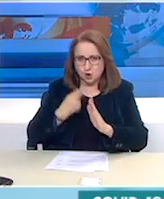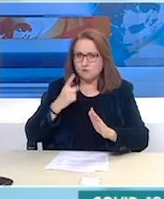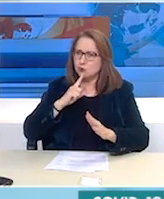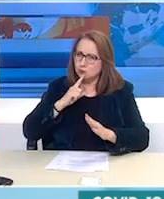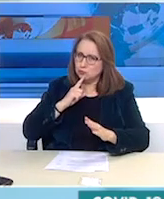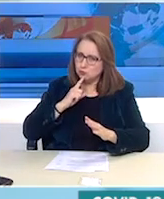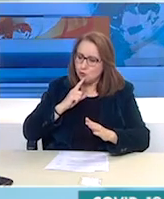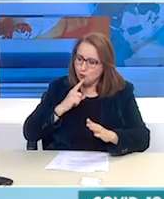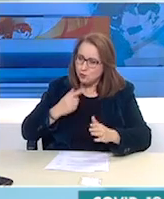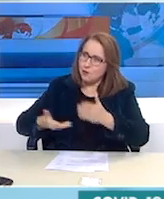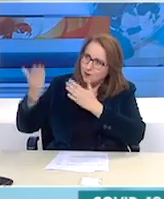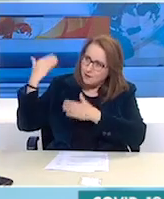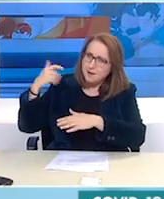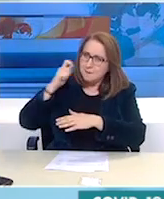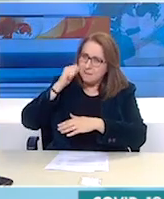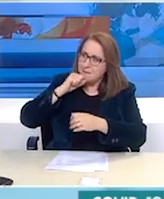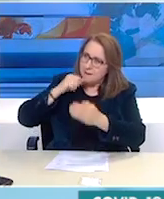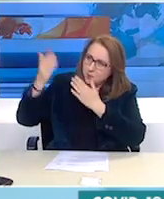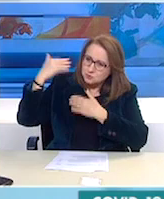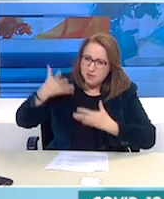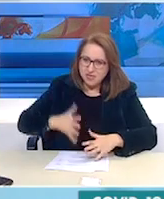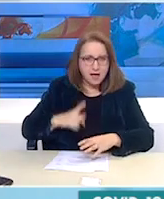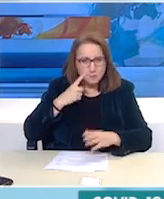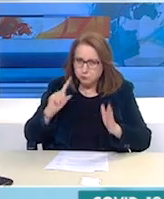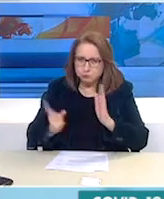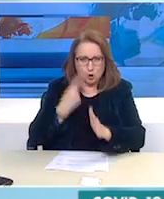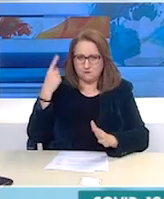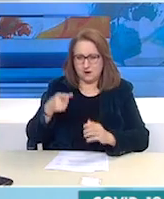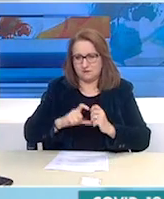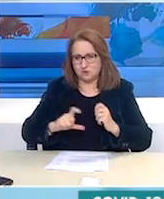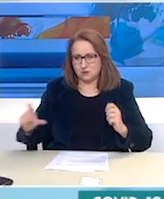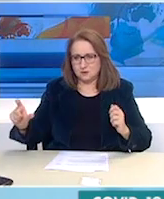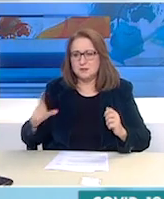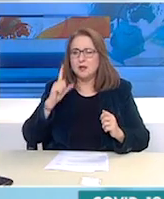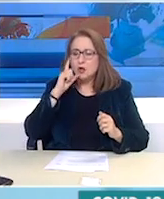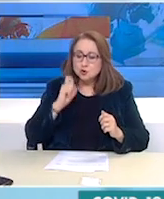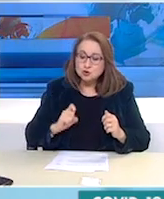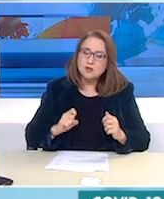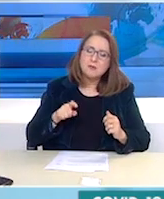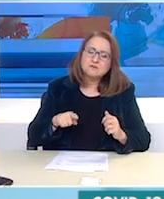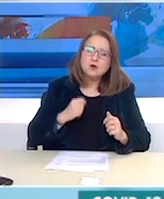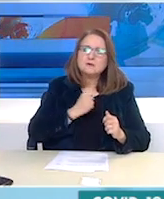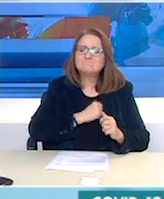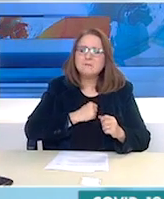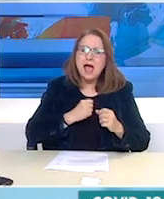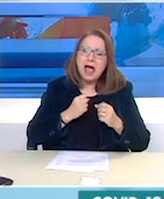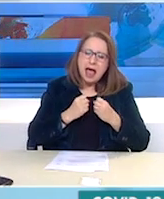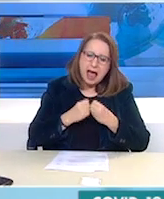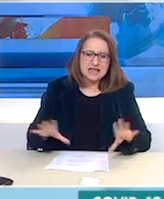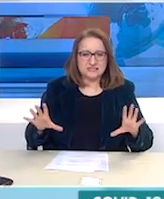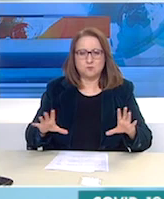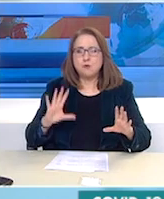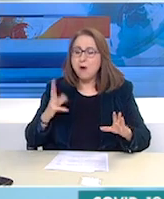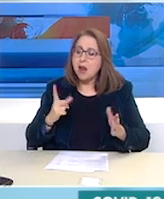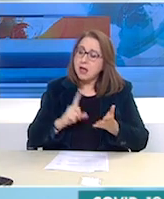περίεργο συνέστημα, αλλά πιστέψτε με, είναι η απαραίτητη συνθήκη στην προσπάθειά μας, στην τελική μας μάχη ενάντια στην εξάπλωση